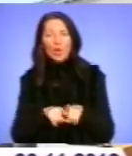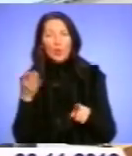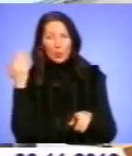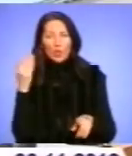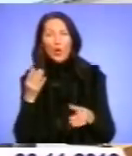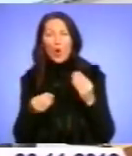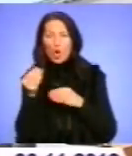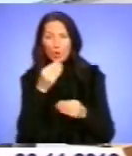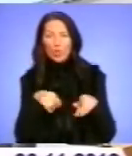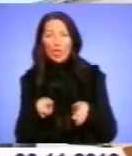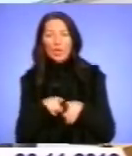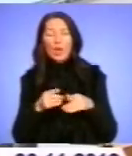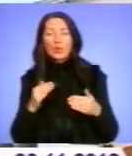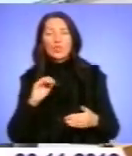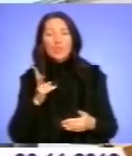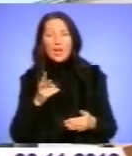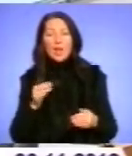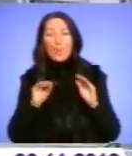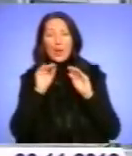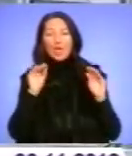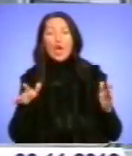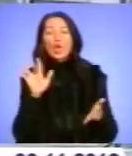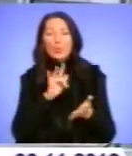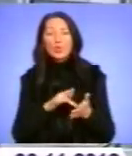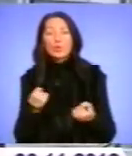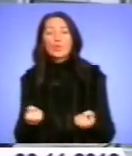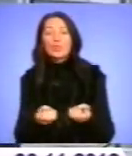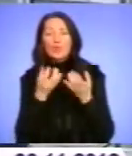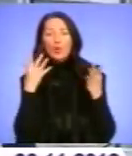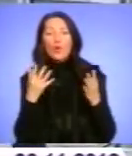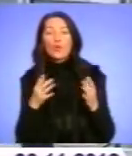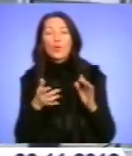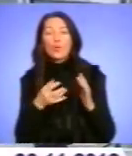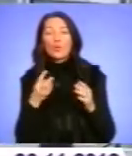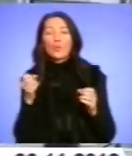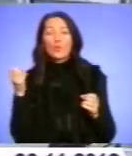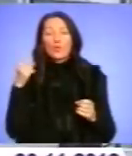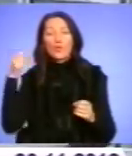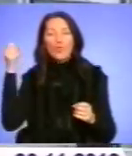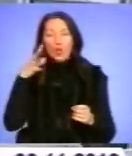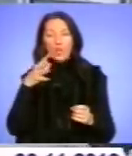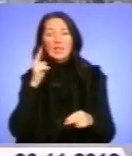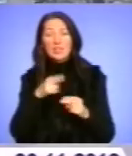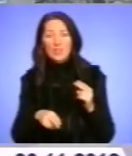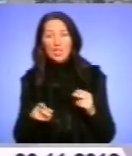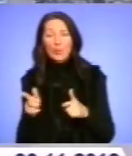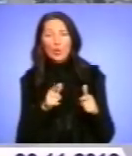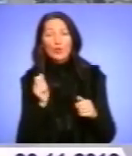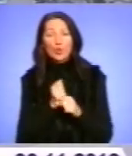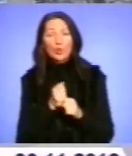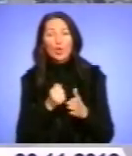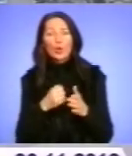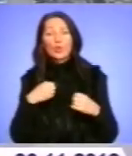Також комунальні служби прикрашають місто святковою ілюмінацією. Завершити підготовчі роботи до свят обіцяють